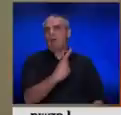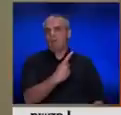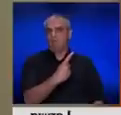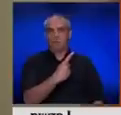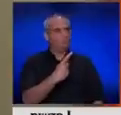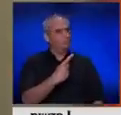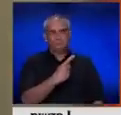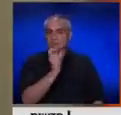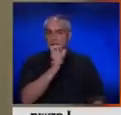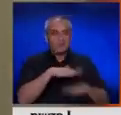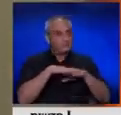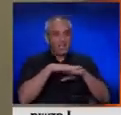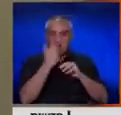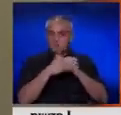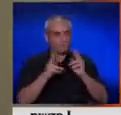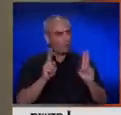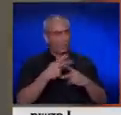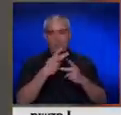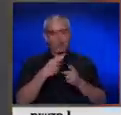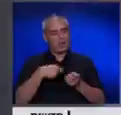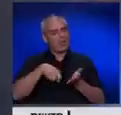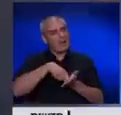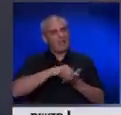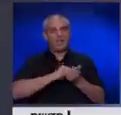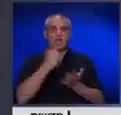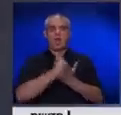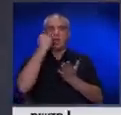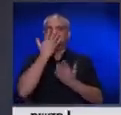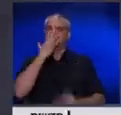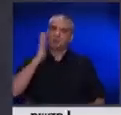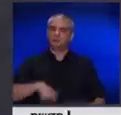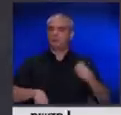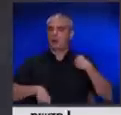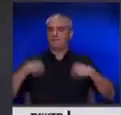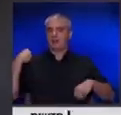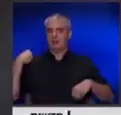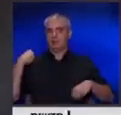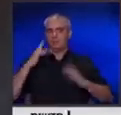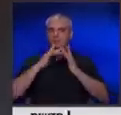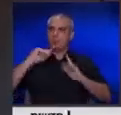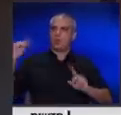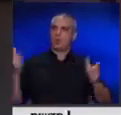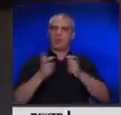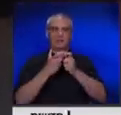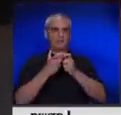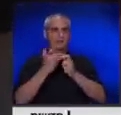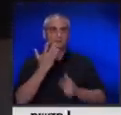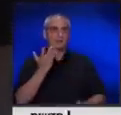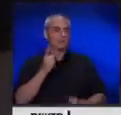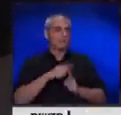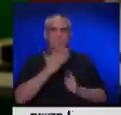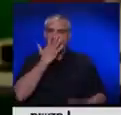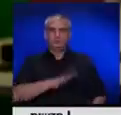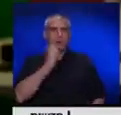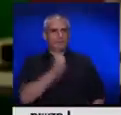ולא, המילה סליחה בסיום לא יכולה להלבין או להכשיר את ההשפלה והאלבון מול כל הכיתה. זו מכונת השפלה.